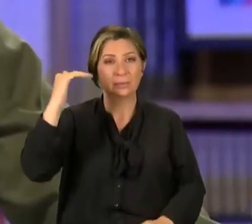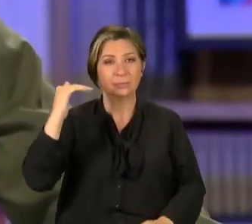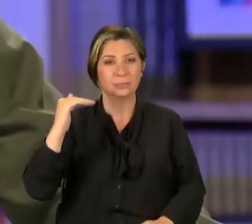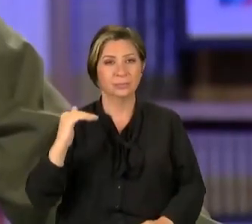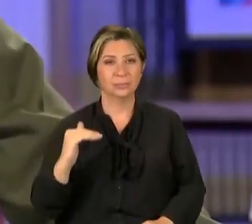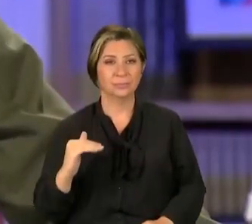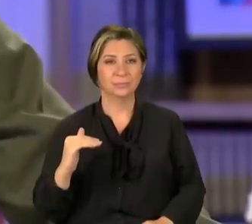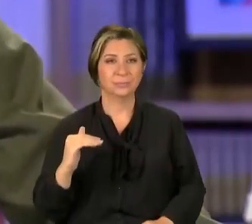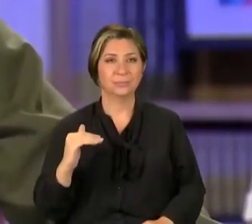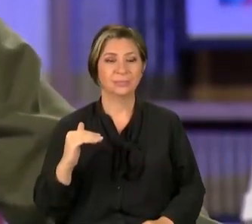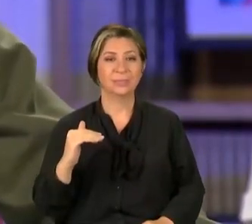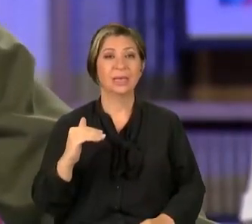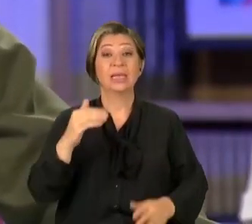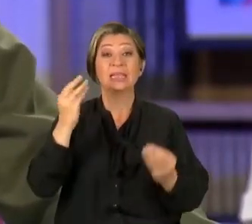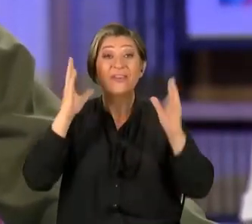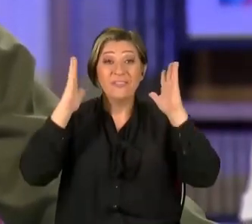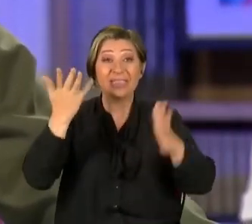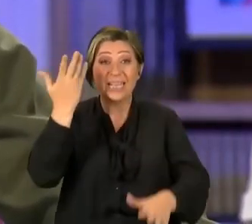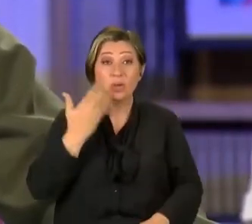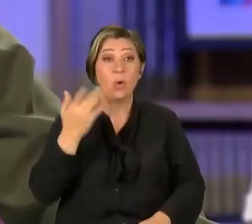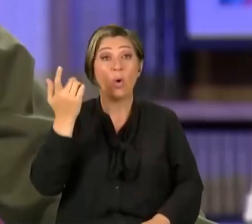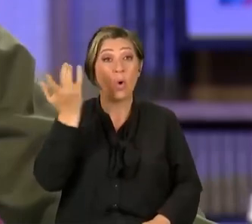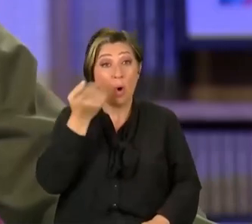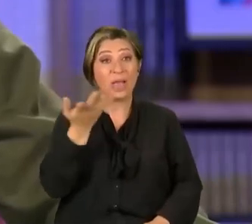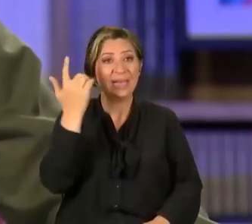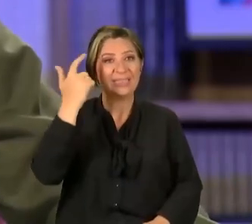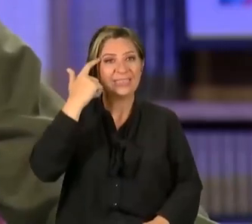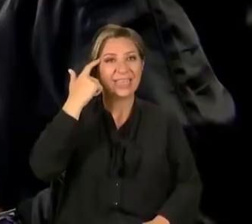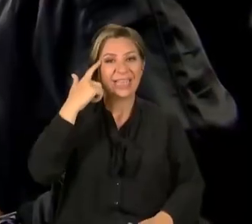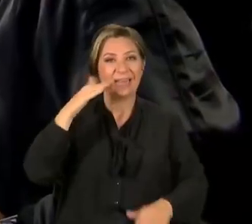Evet. Yani ne kadar çok izleniyor, işte burada bir dengeleme